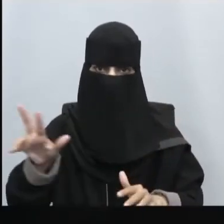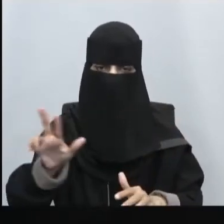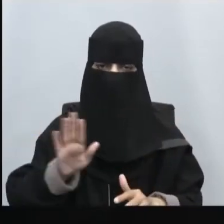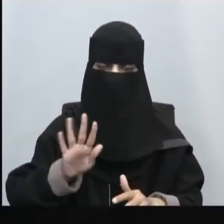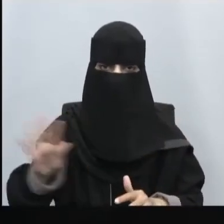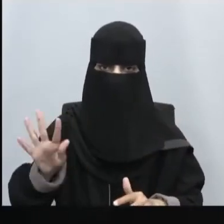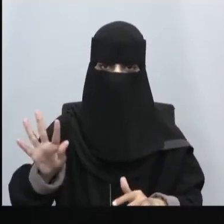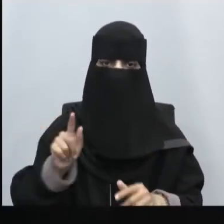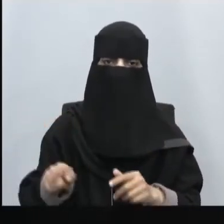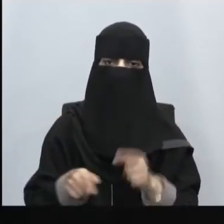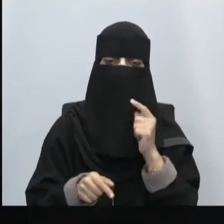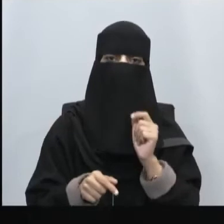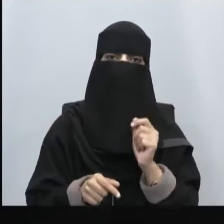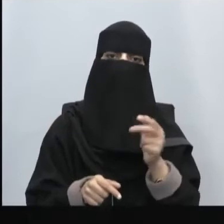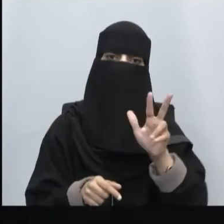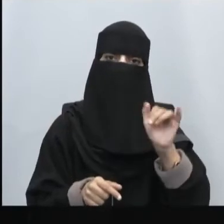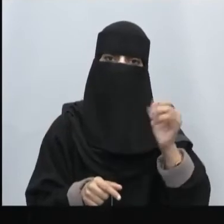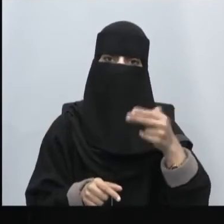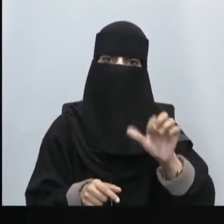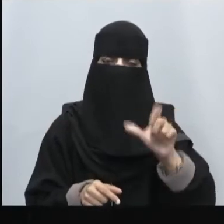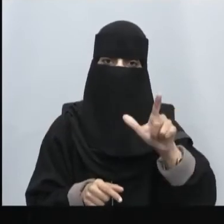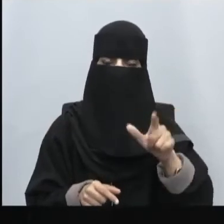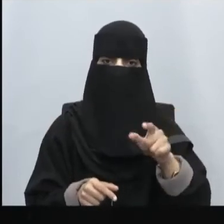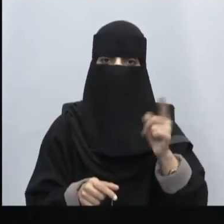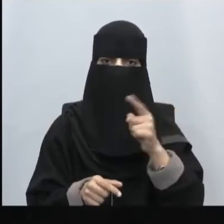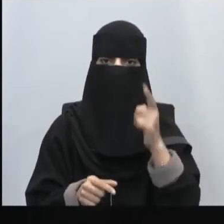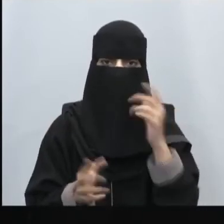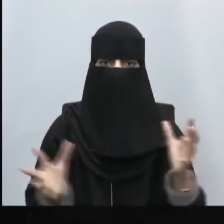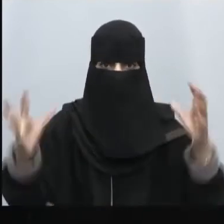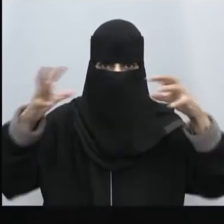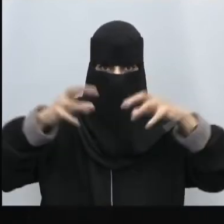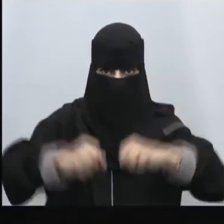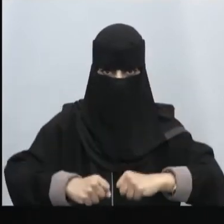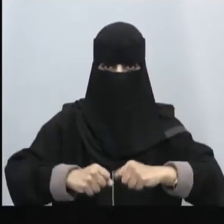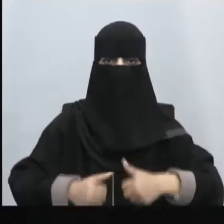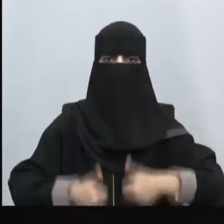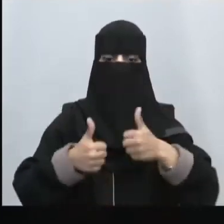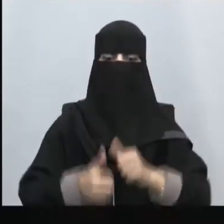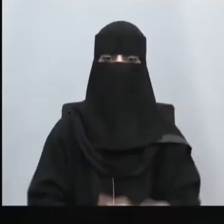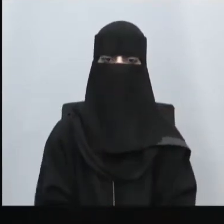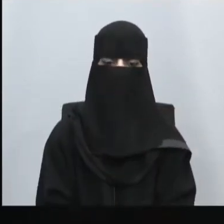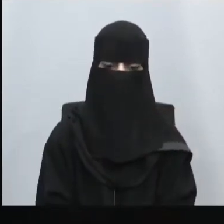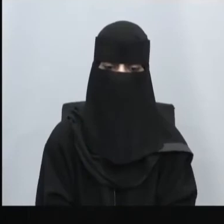من بلاد المسلمين ثم اجتاحوا العالم الاسلامي بعد ذلك